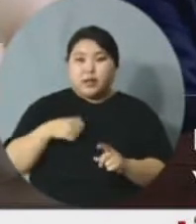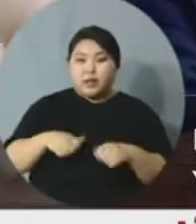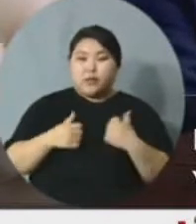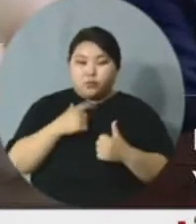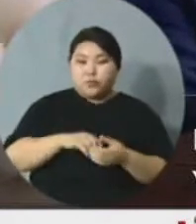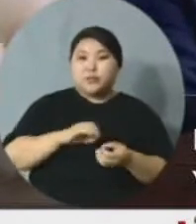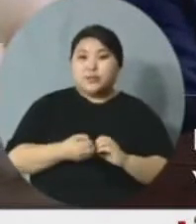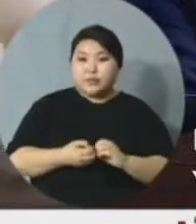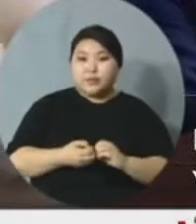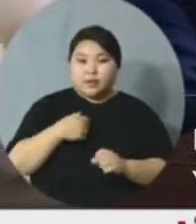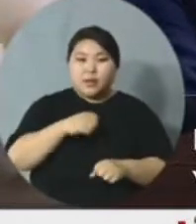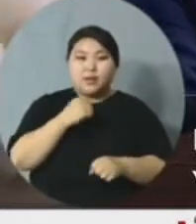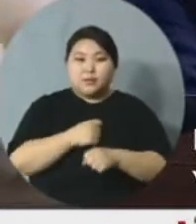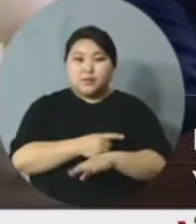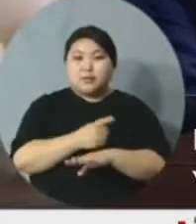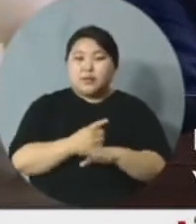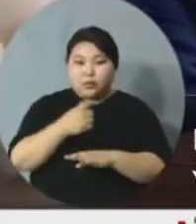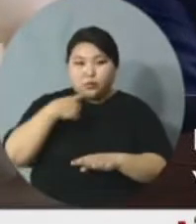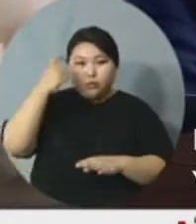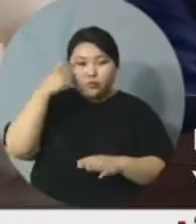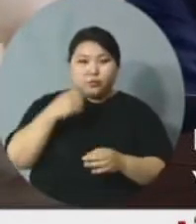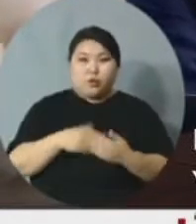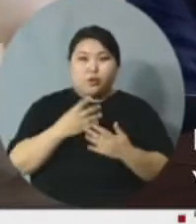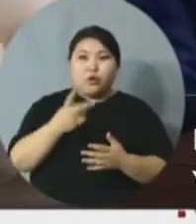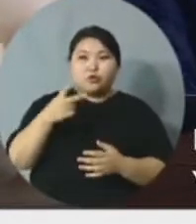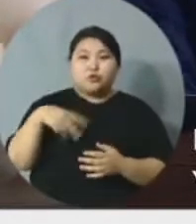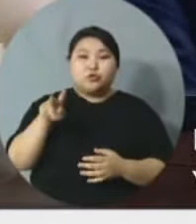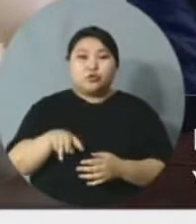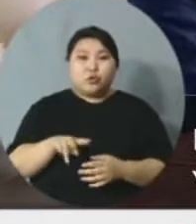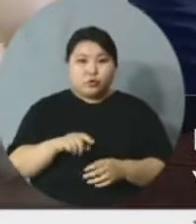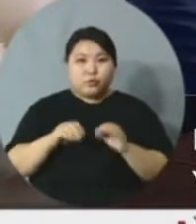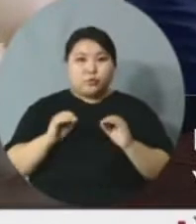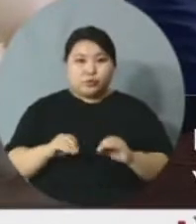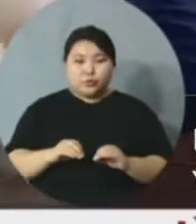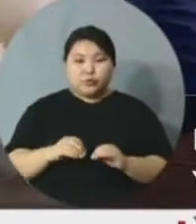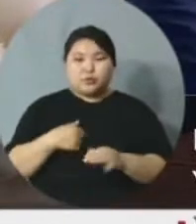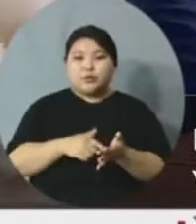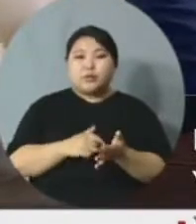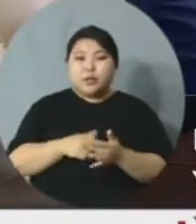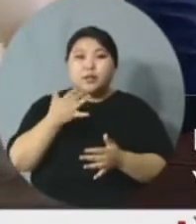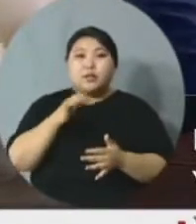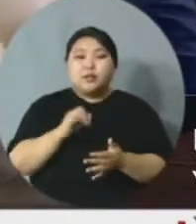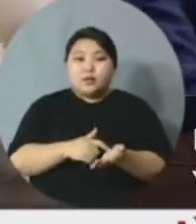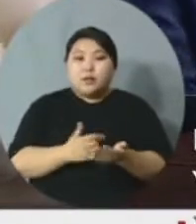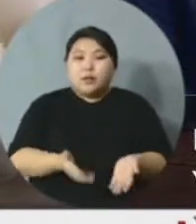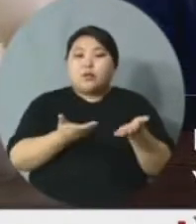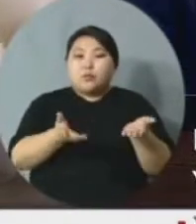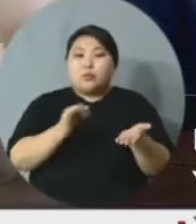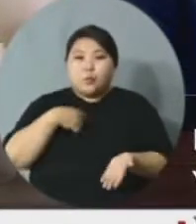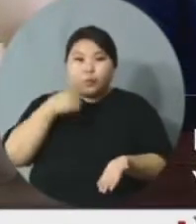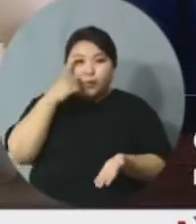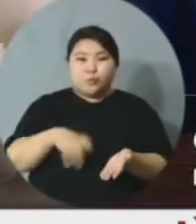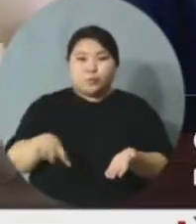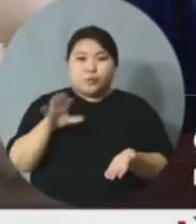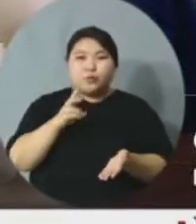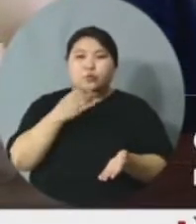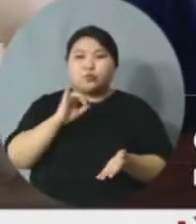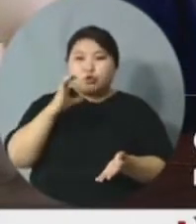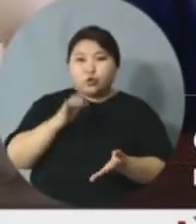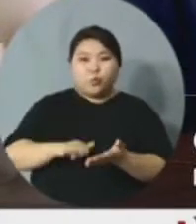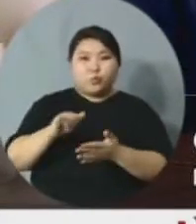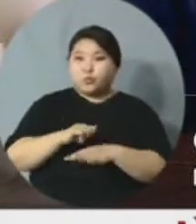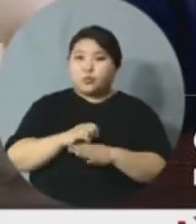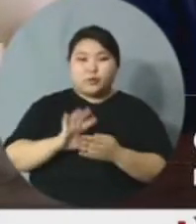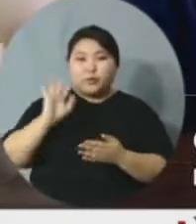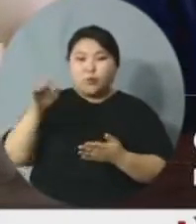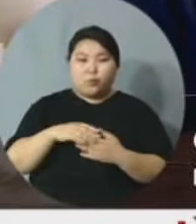Ажил хийх нь хийн шүү дээ. Цагийн хөдөлмөрийн хөснөд боломж нь ядаж нь 2 доллар болно. ингээд ирэх юм бол одоо манай монголчууд юу гэж тэр солонгос